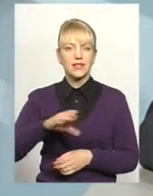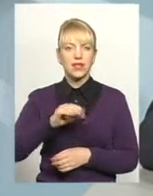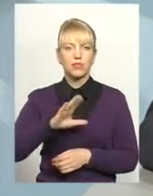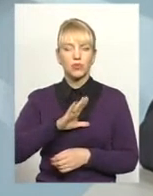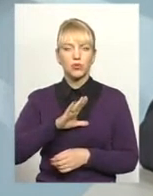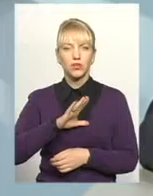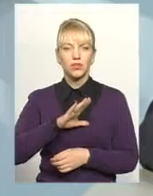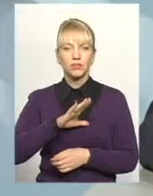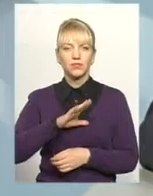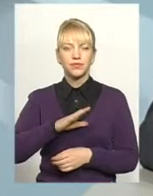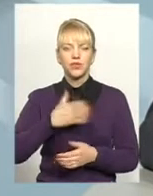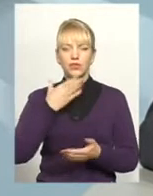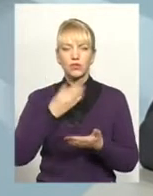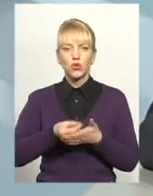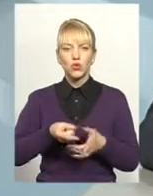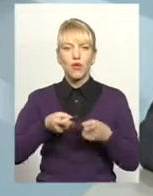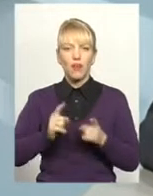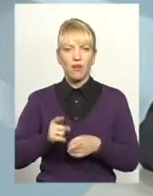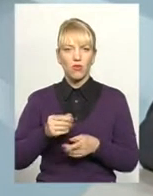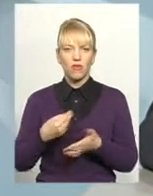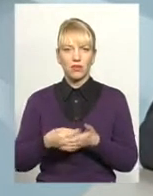повинно мати свою реальну вартість, і